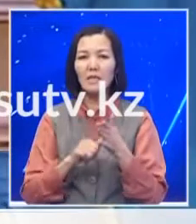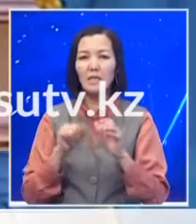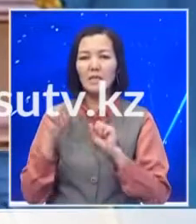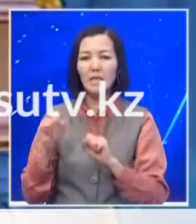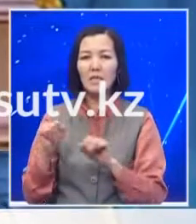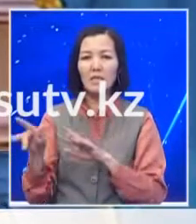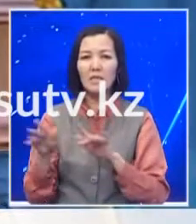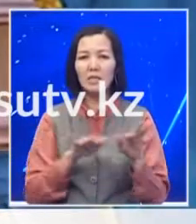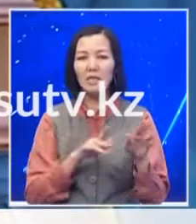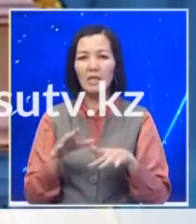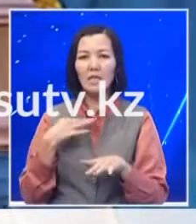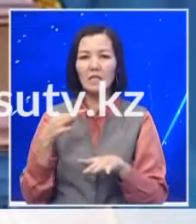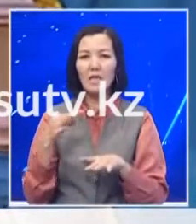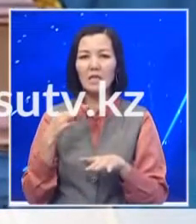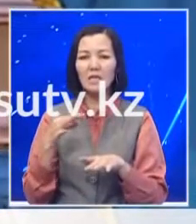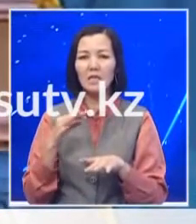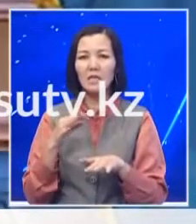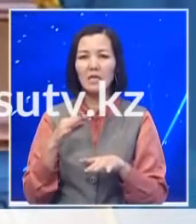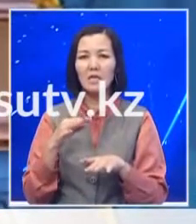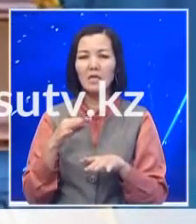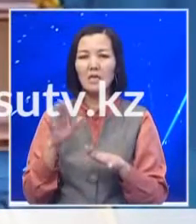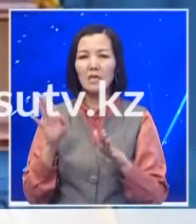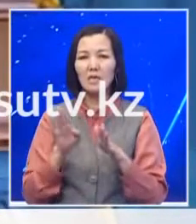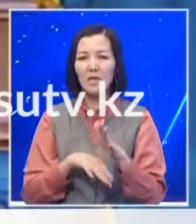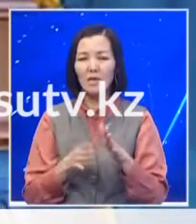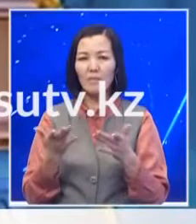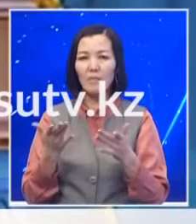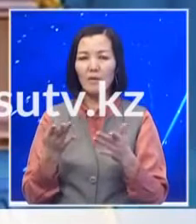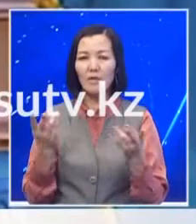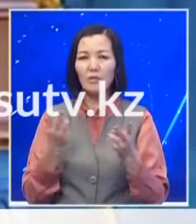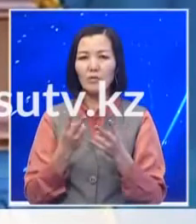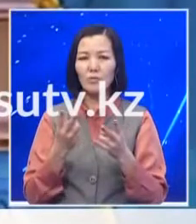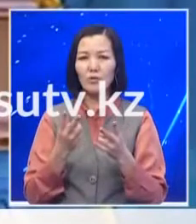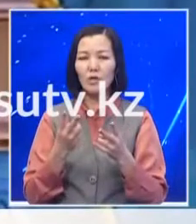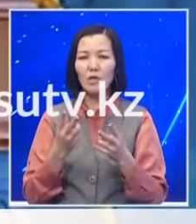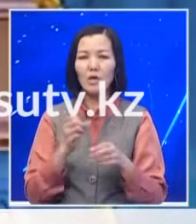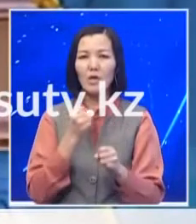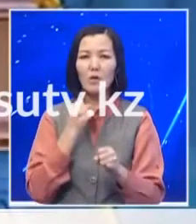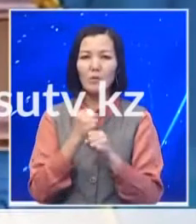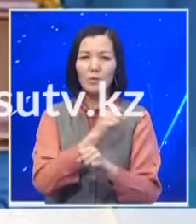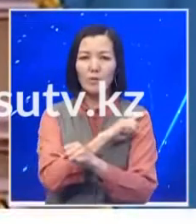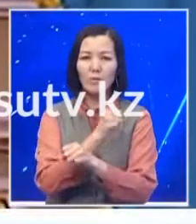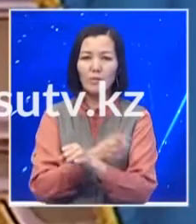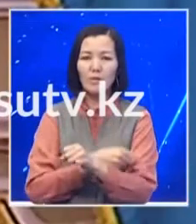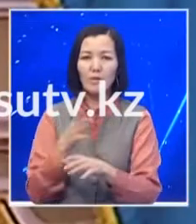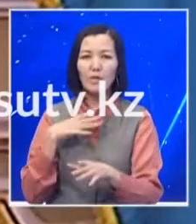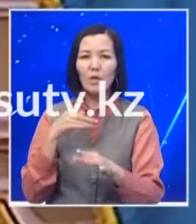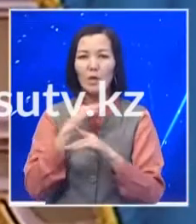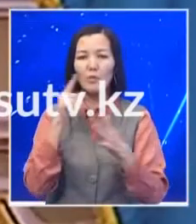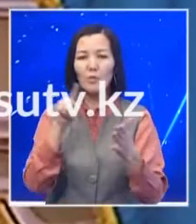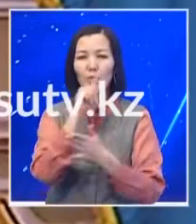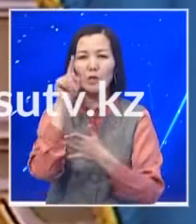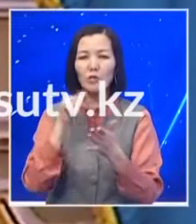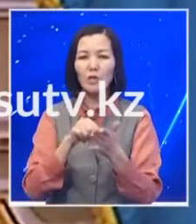шараларына салғырт қарай бастады. Бұл әрине жағдайды одан бетер ұшықтыруда. Дегенмен көптеген сарапшылардың